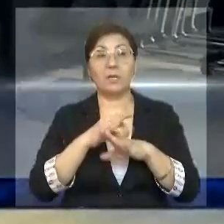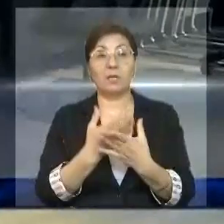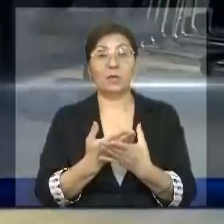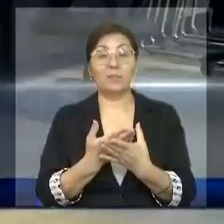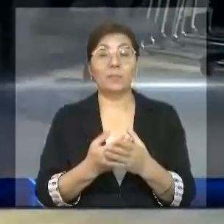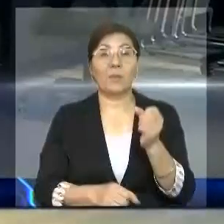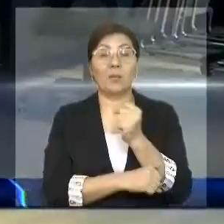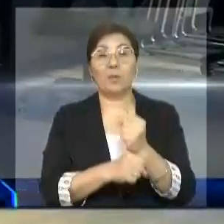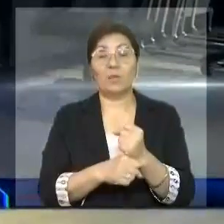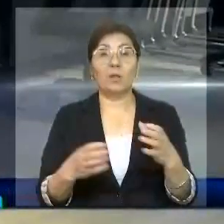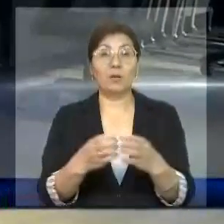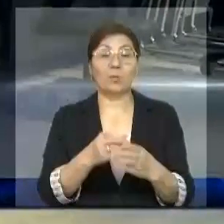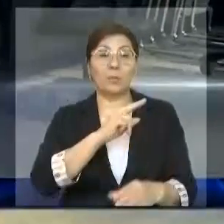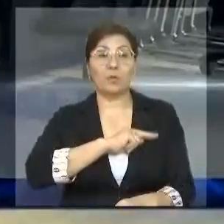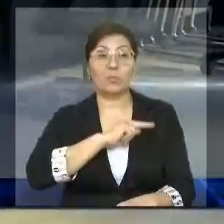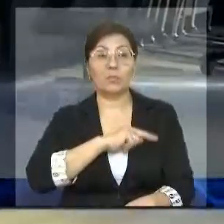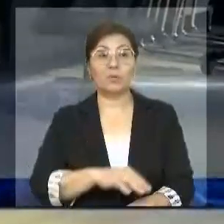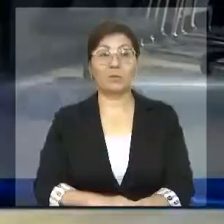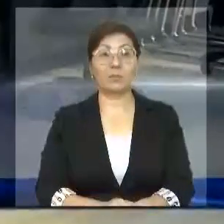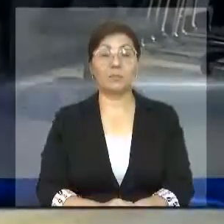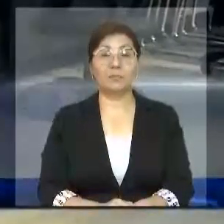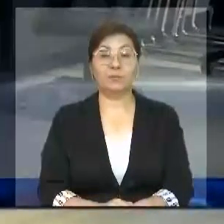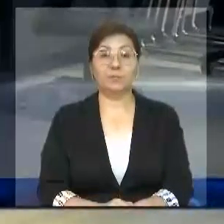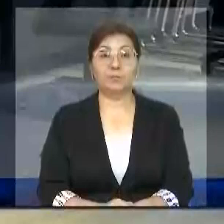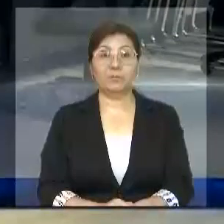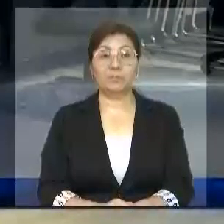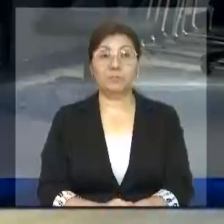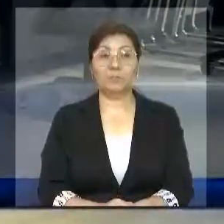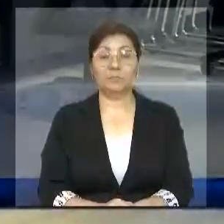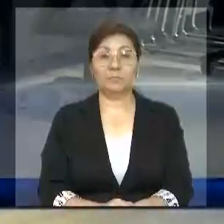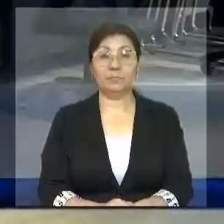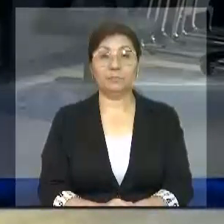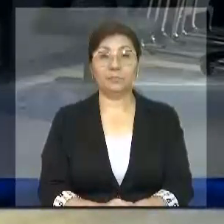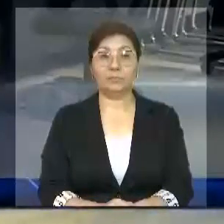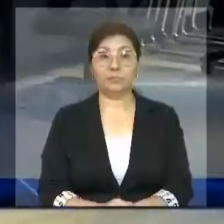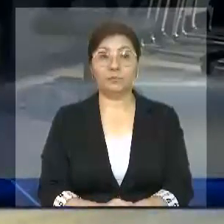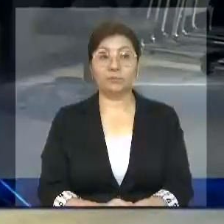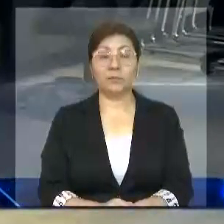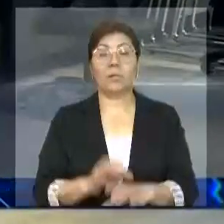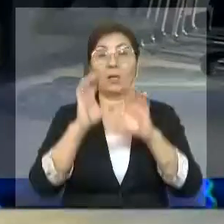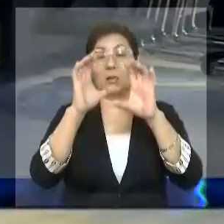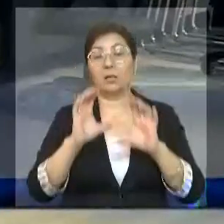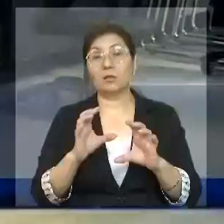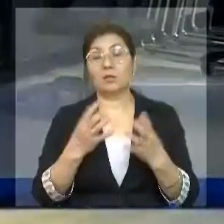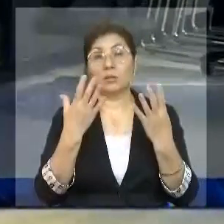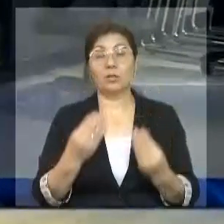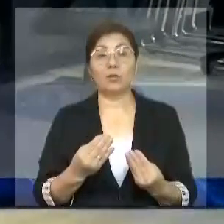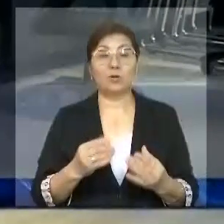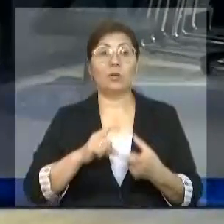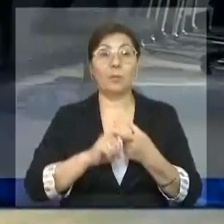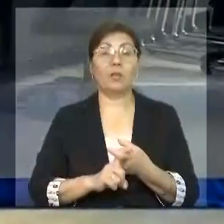жұмыстар және дінаралық татулықты ары қарай дамыту мақсатында бұл жерде сол ата заңымыздағы конституцияда келген